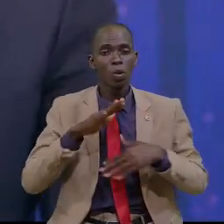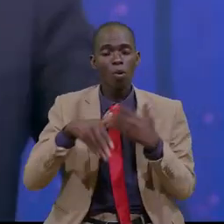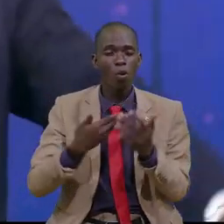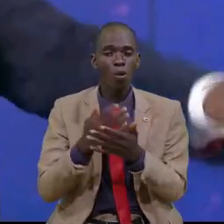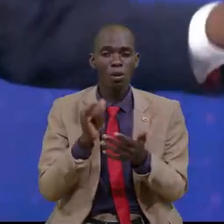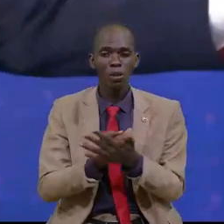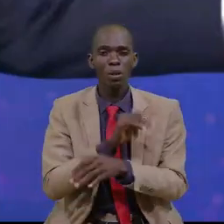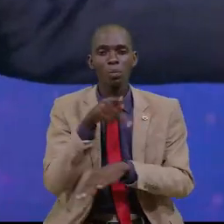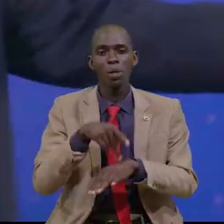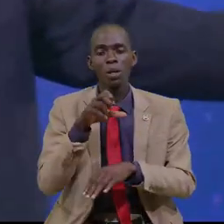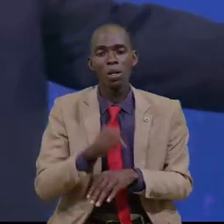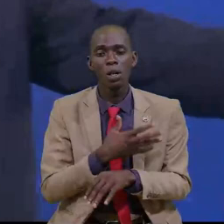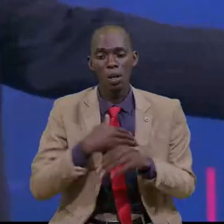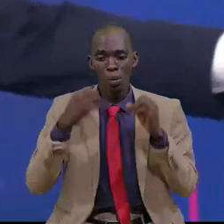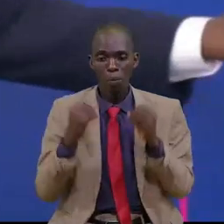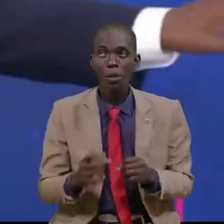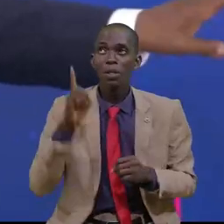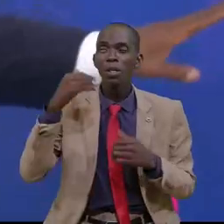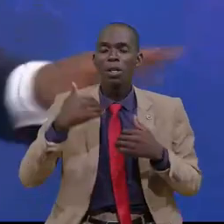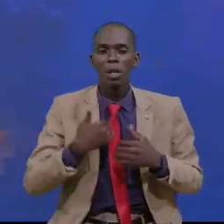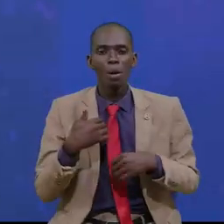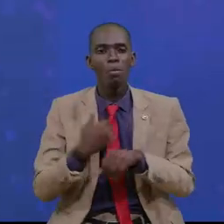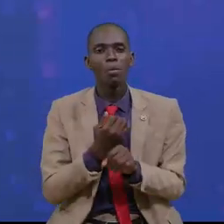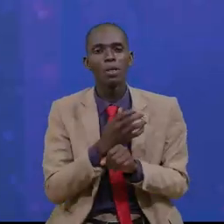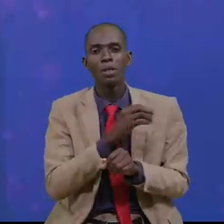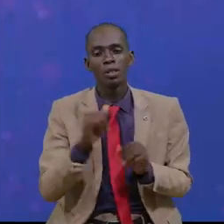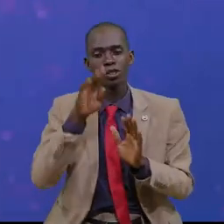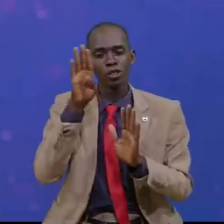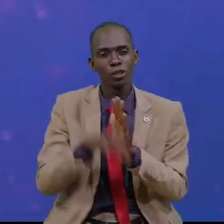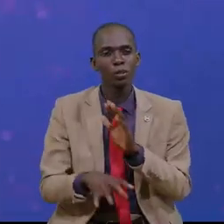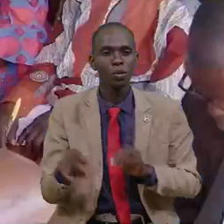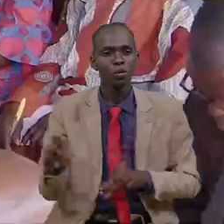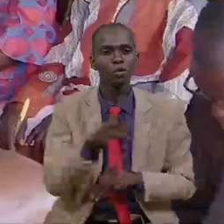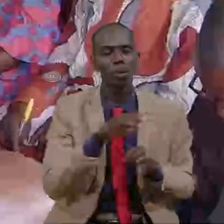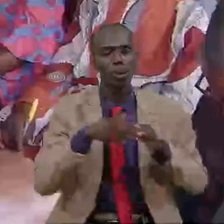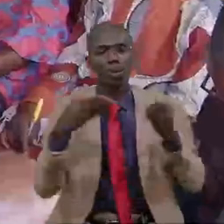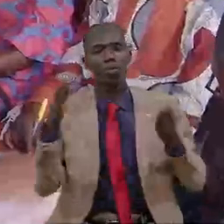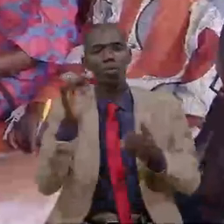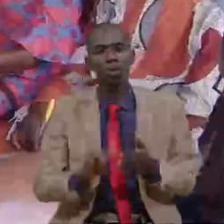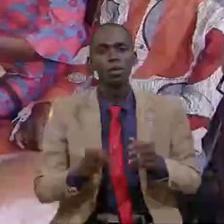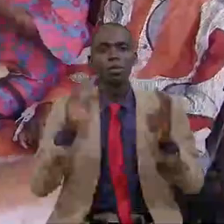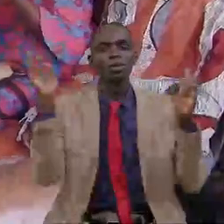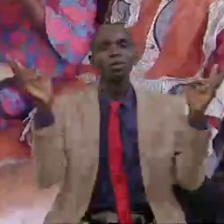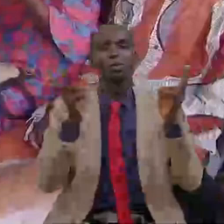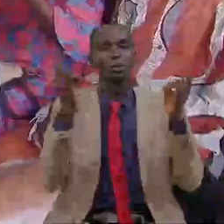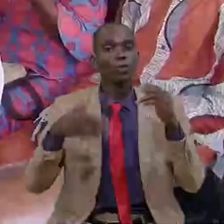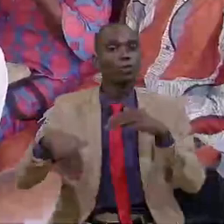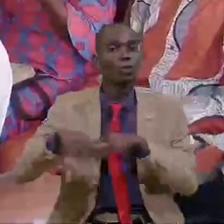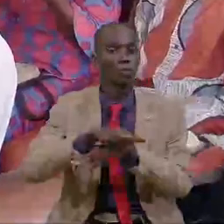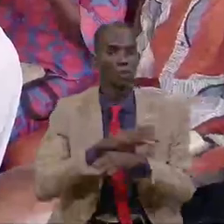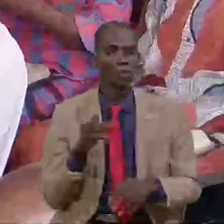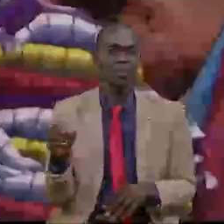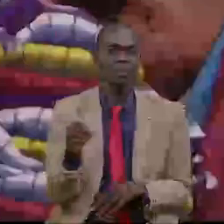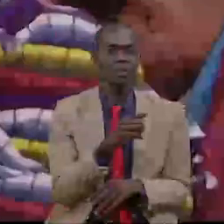ces autorités de domination, il les a livrées publiquement en spectacle en triomphant d'elles par la